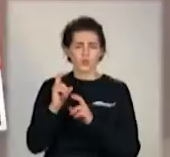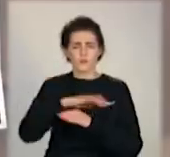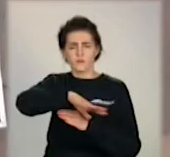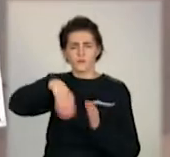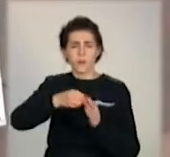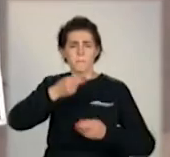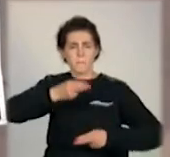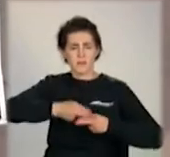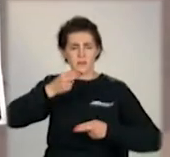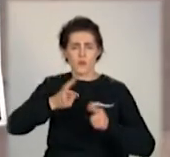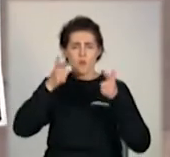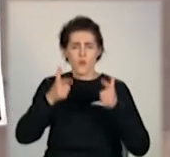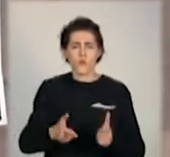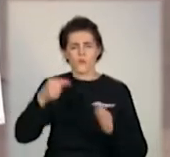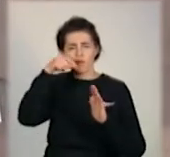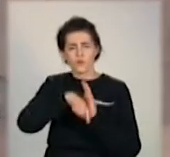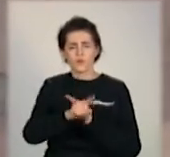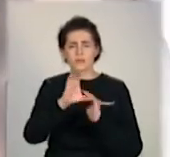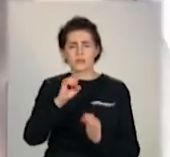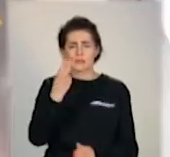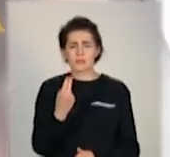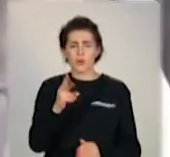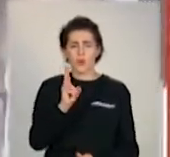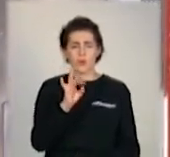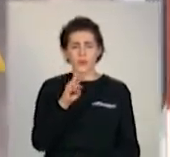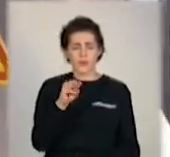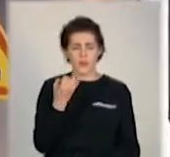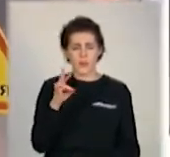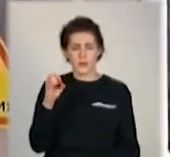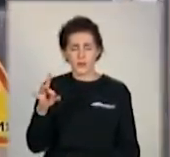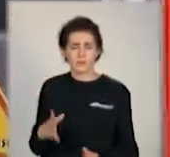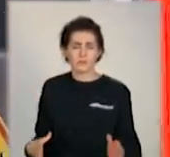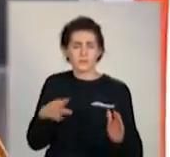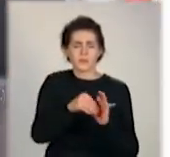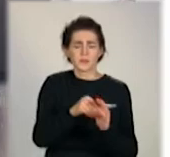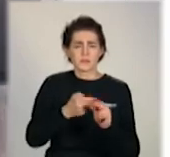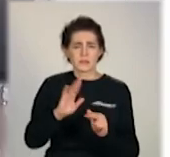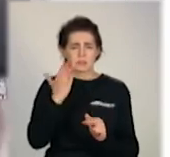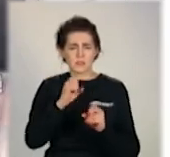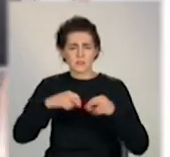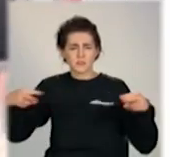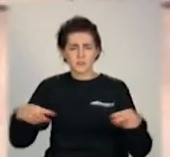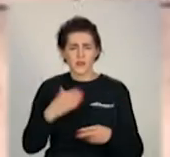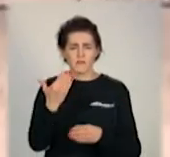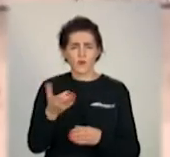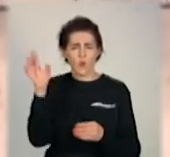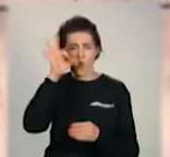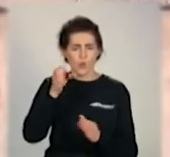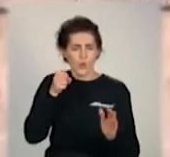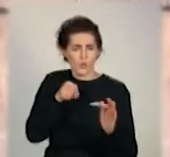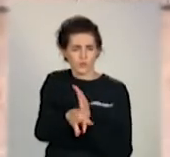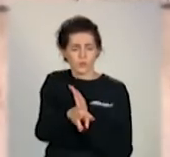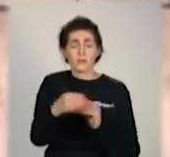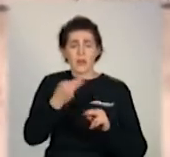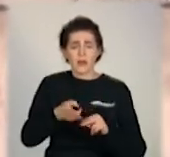обшитий металом, в ньому стаціонарний контейнер, куди і складатимуть джерела іонізованого випромінювання.